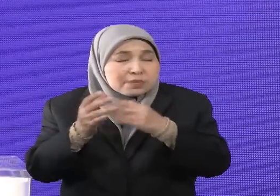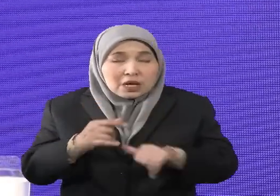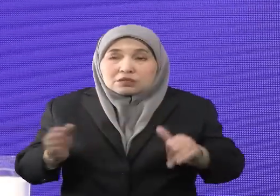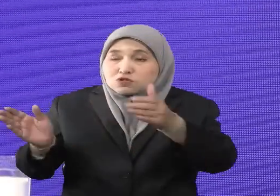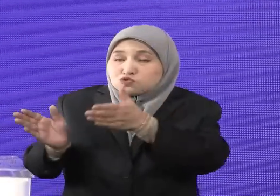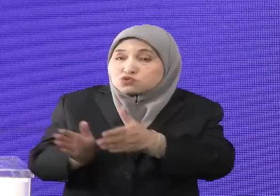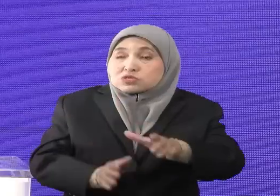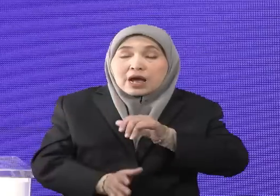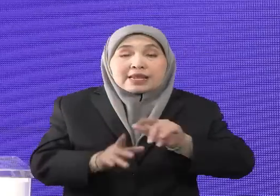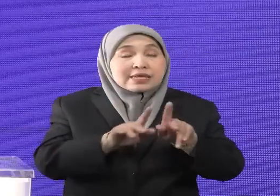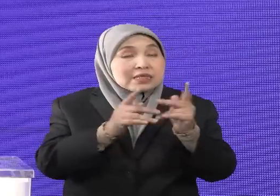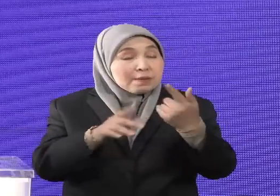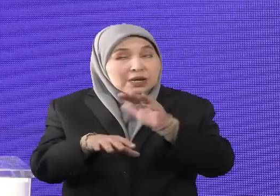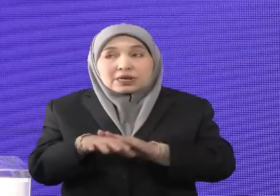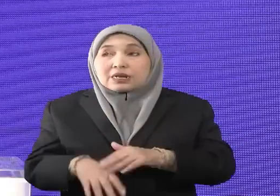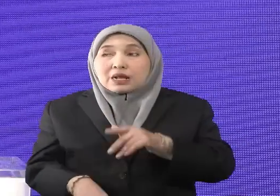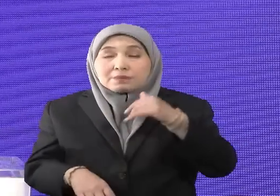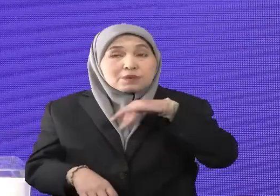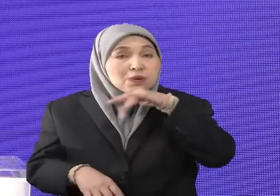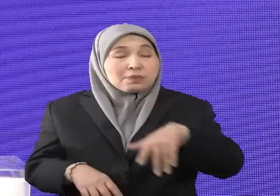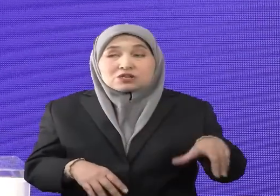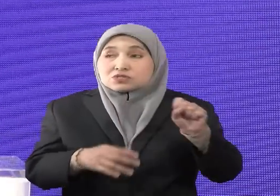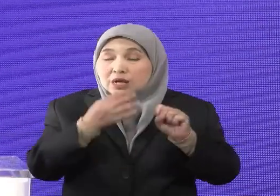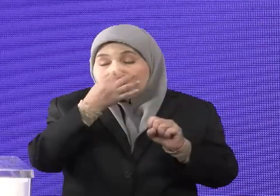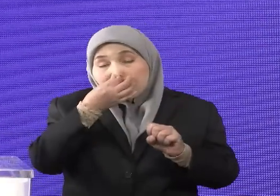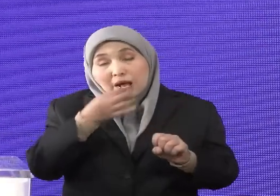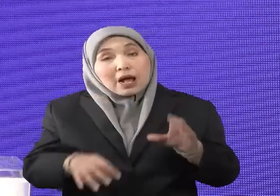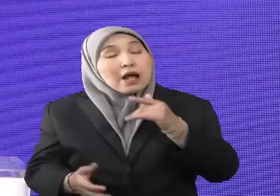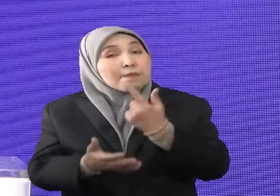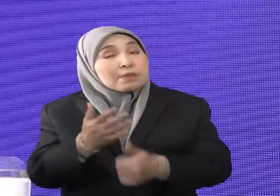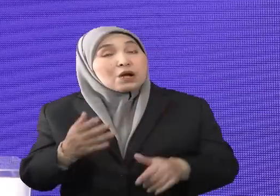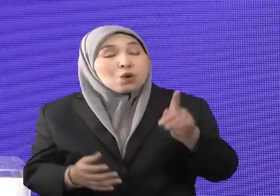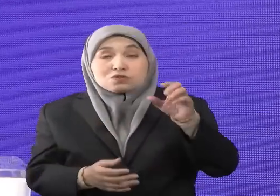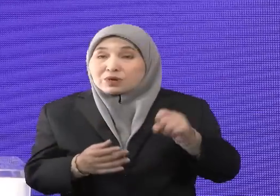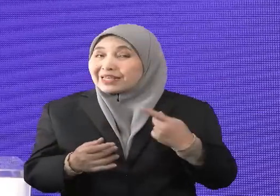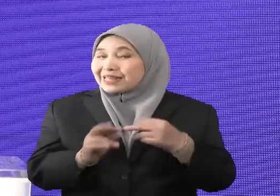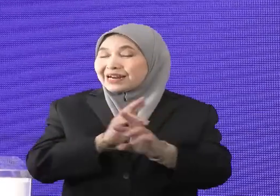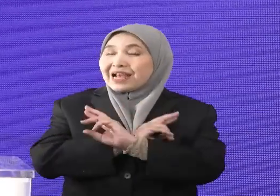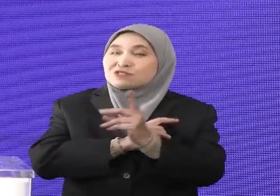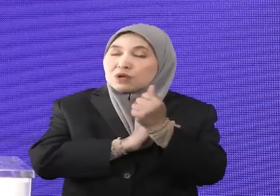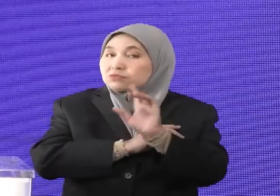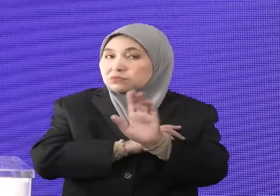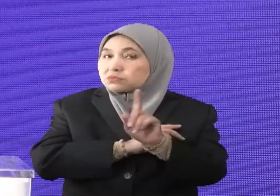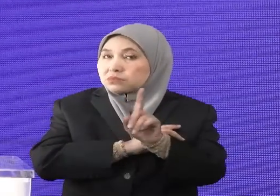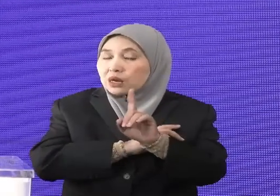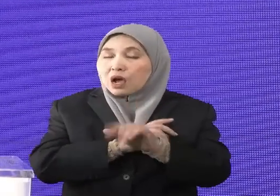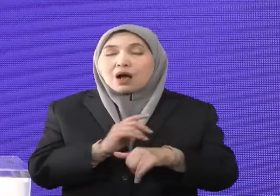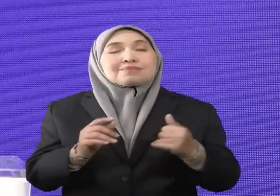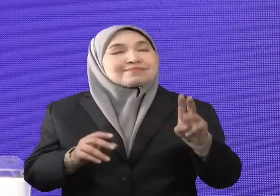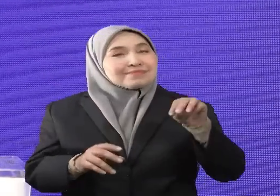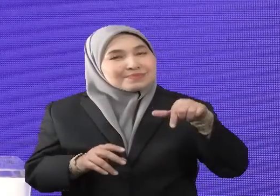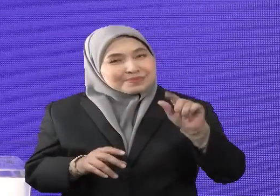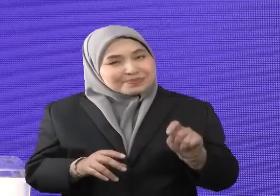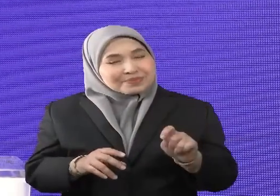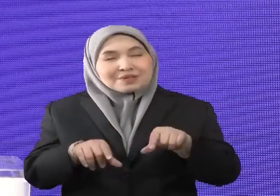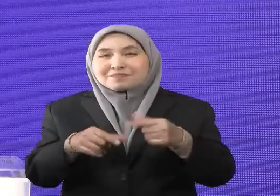kitab terhadap Nabi Shallallahu Alaihi Wasallam Apakah konspirasi itu kita melihat sebentar jangan kemana-mana naik Qur'an